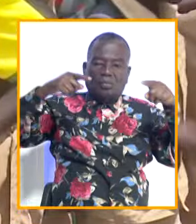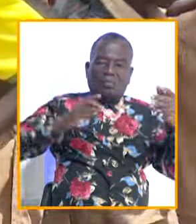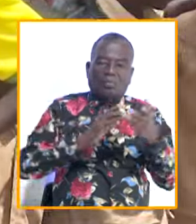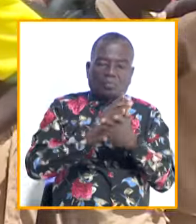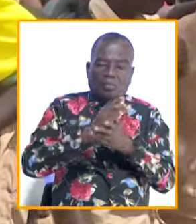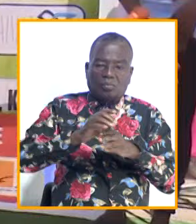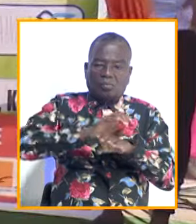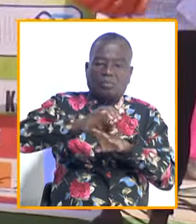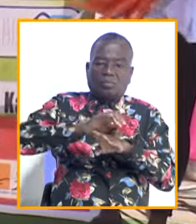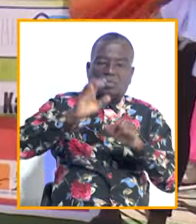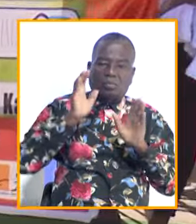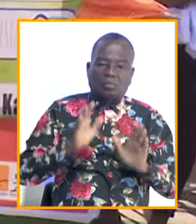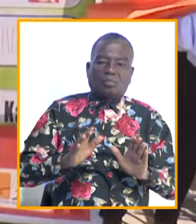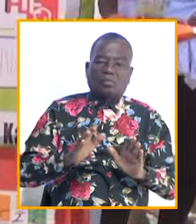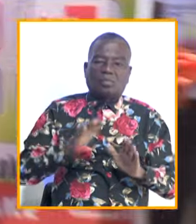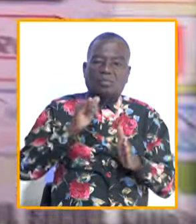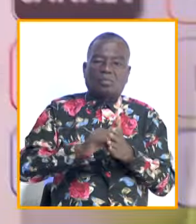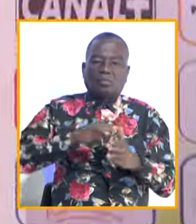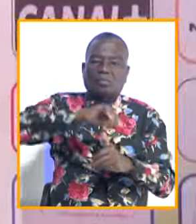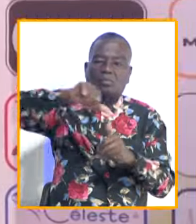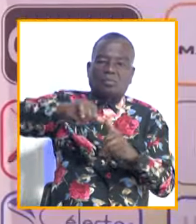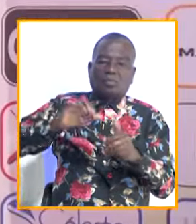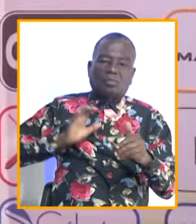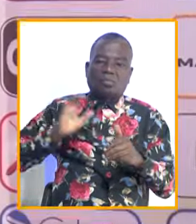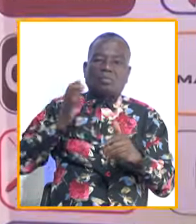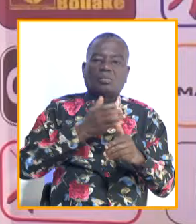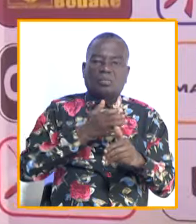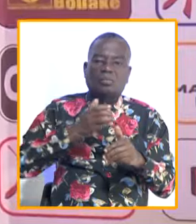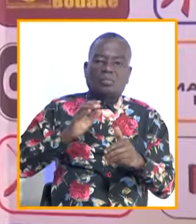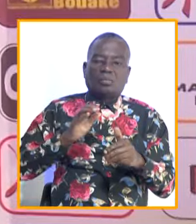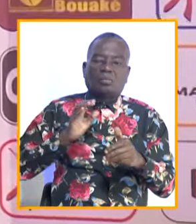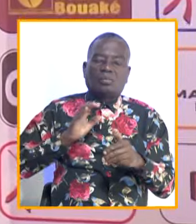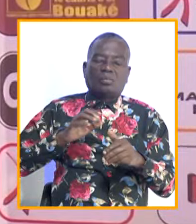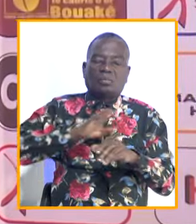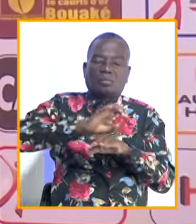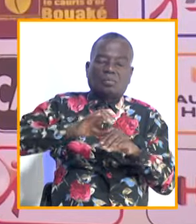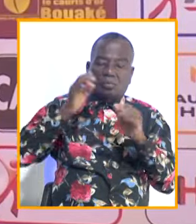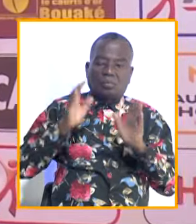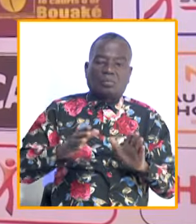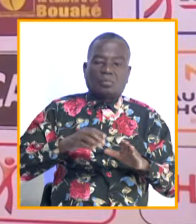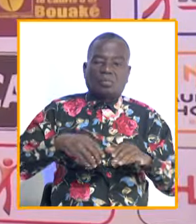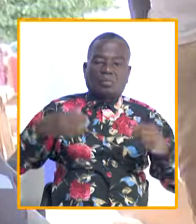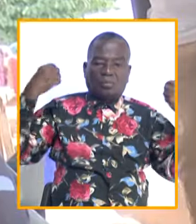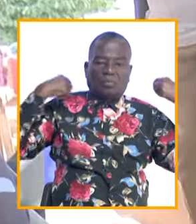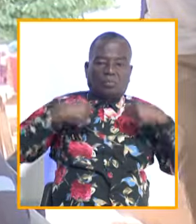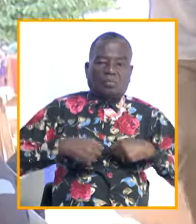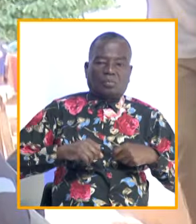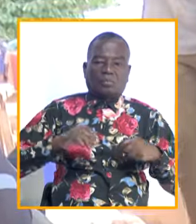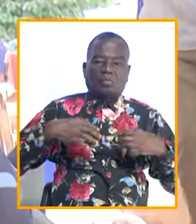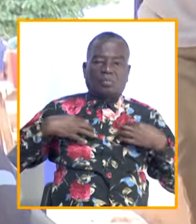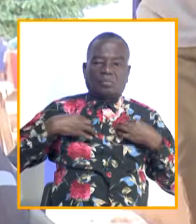après Kansong Abosolo. C'est au tour de notre Camerounais Kouiri Rodrigue d'enfiler le maillot jaune. La